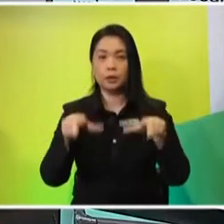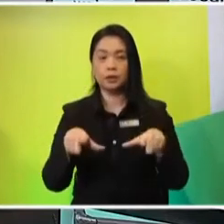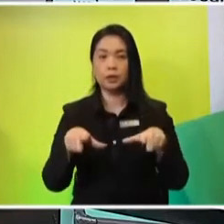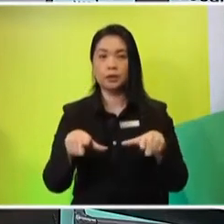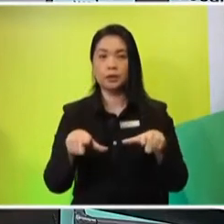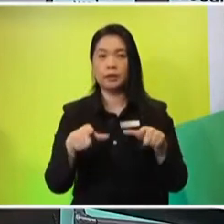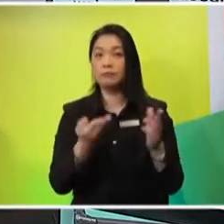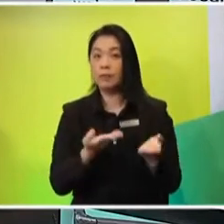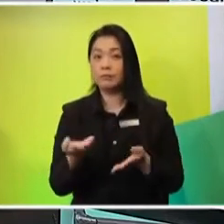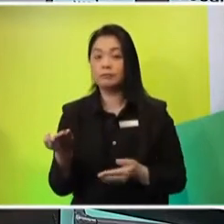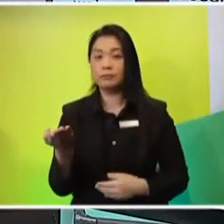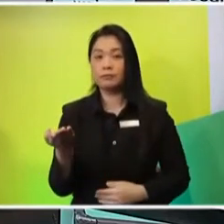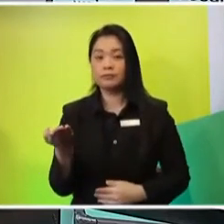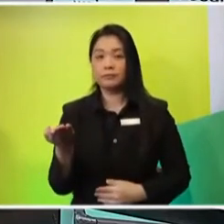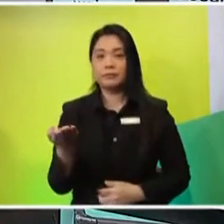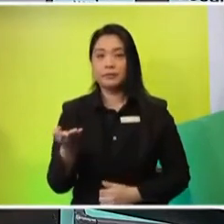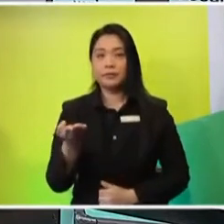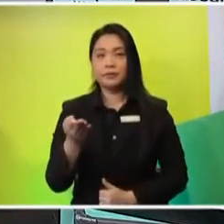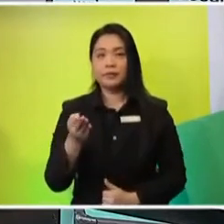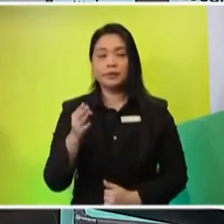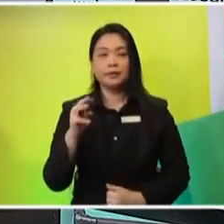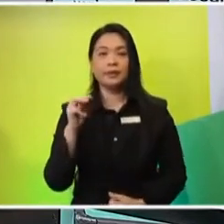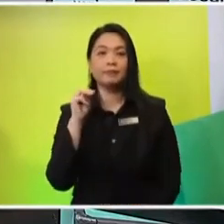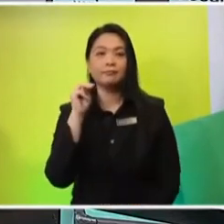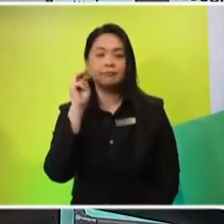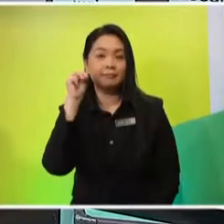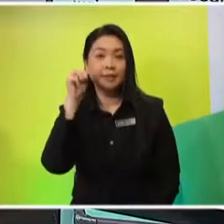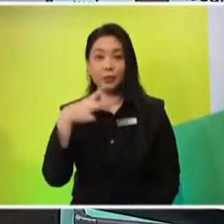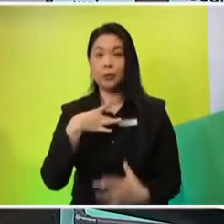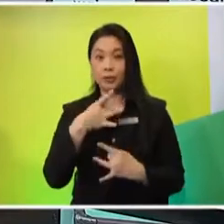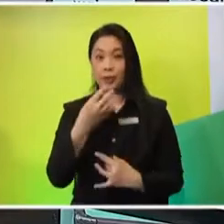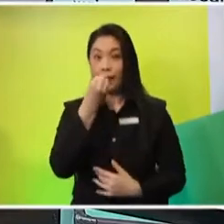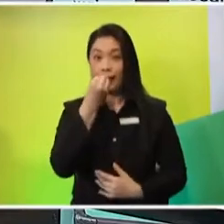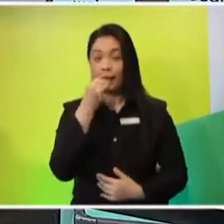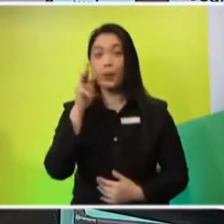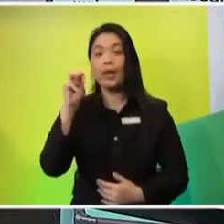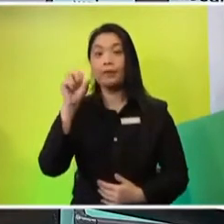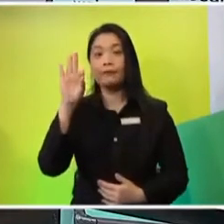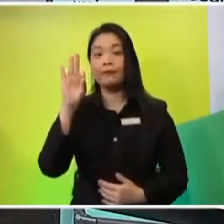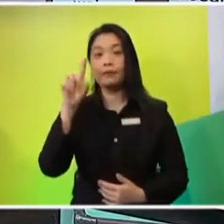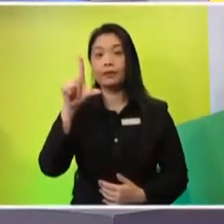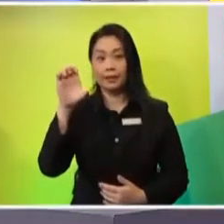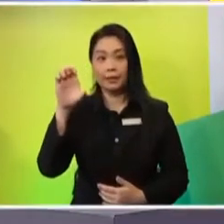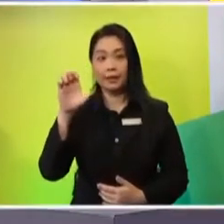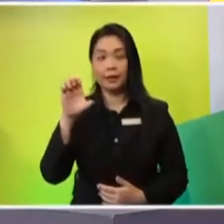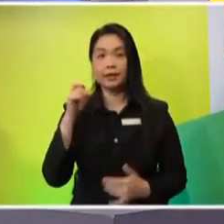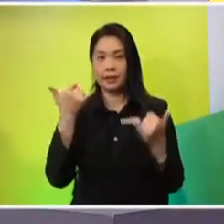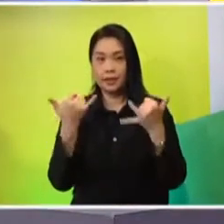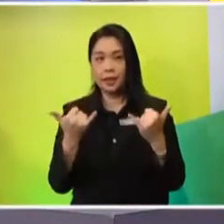tepi dulu? Boleh. Okey. Mira suka makan wafer? Suka, cikgu. Okey, sekarang ni cikgu nak uji Mira.